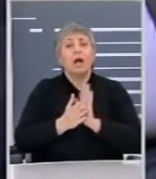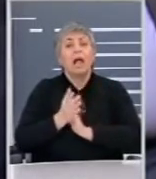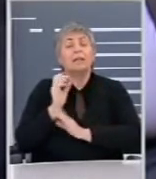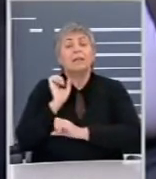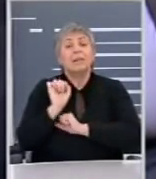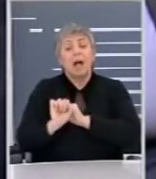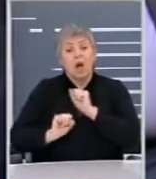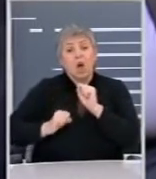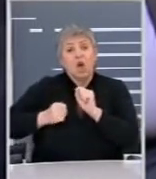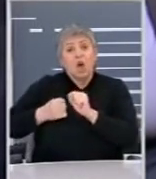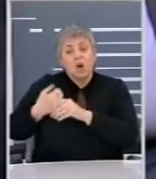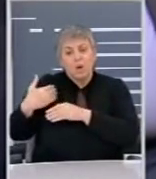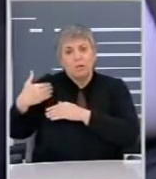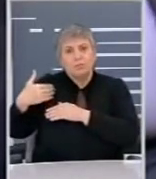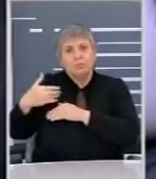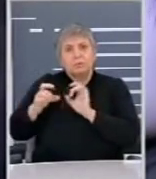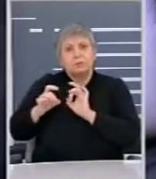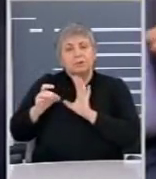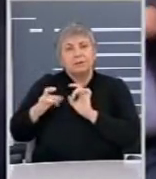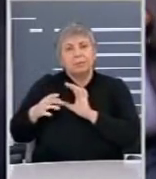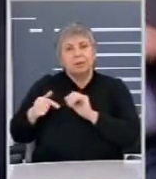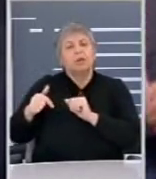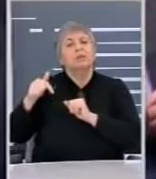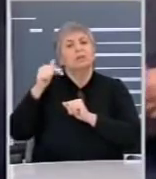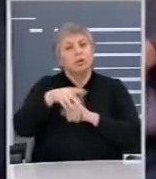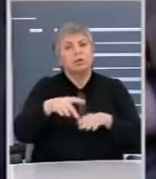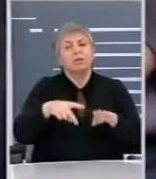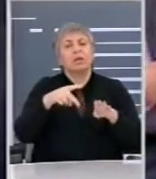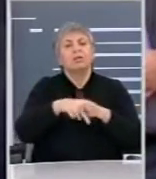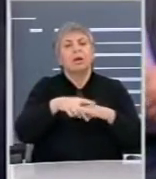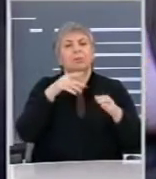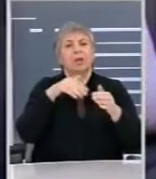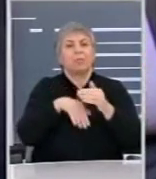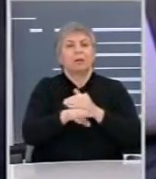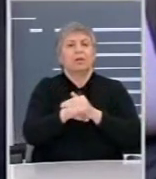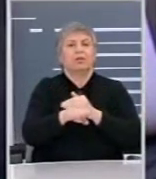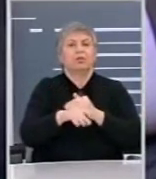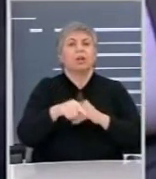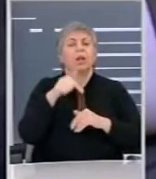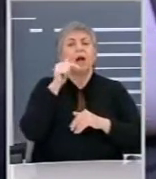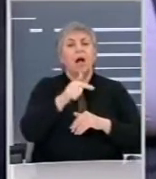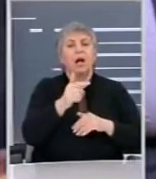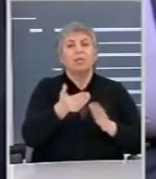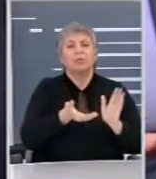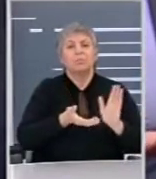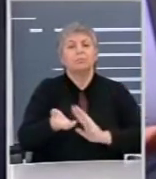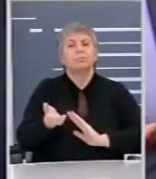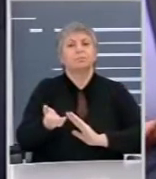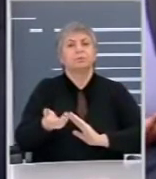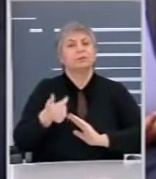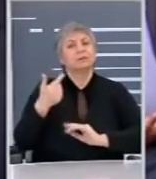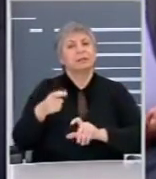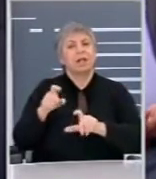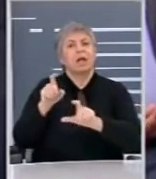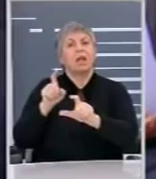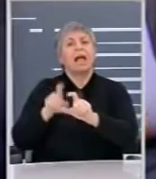Πειραιός αποφασίζει να καταγγείλει τη σύμβαση του χρεωλητικού δανείου της εταιρείας με